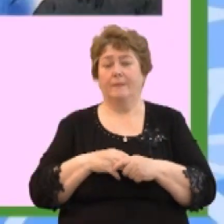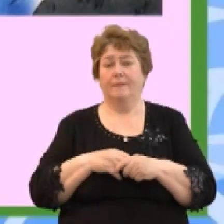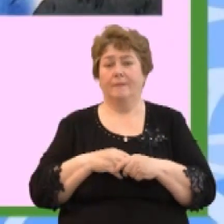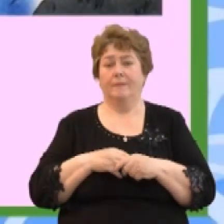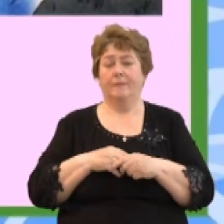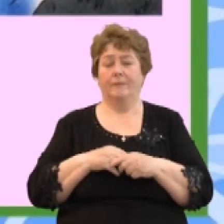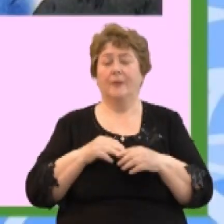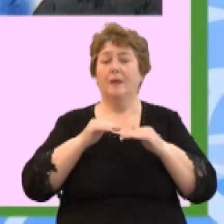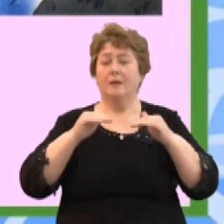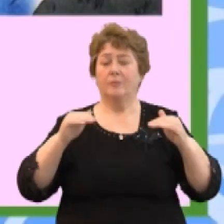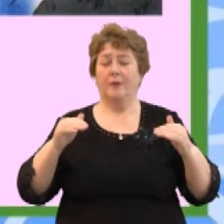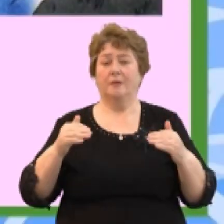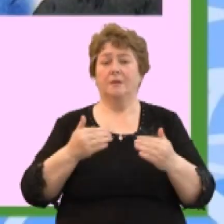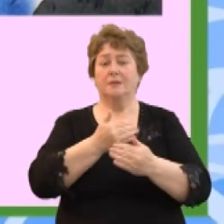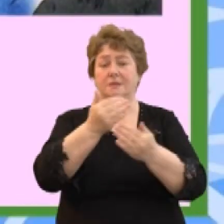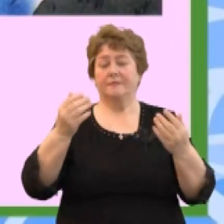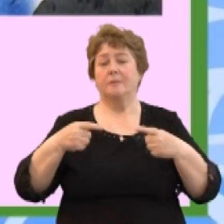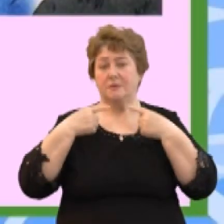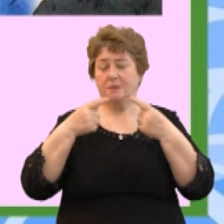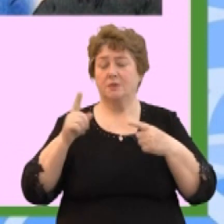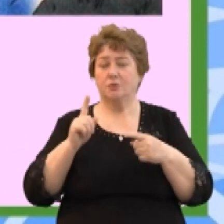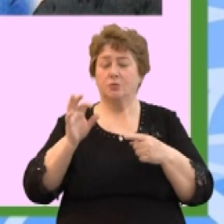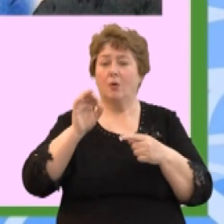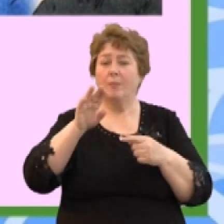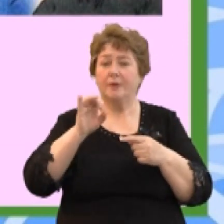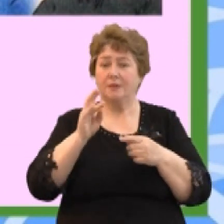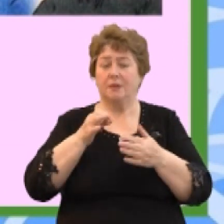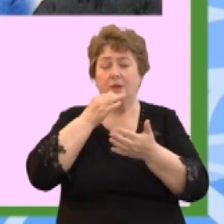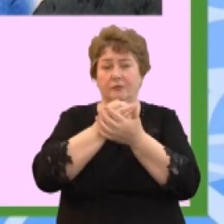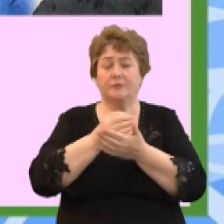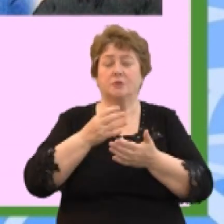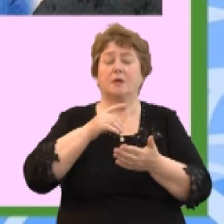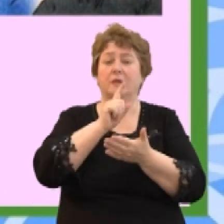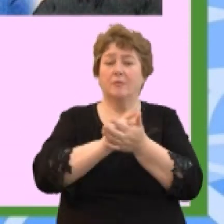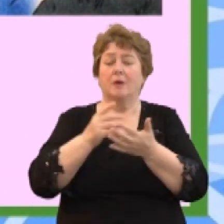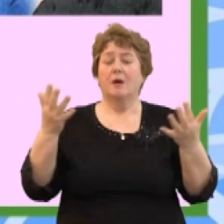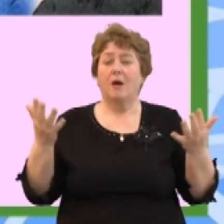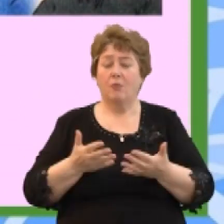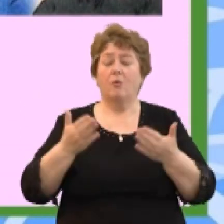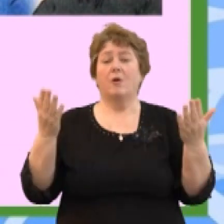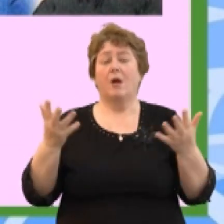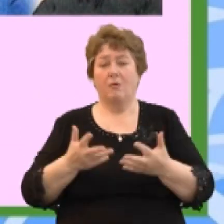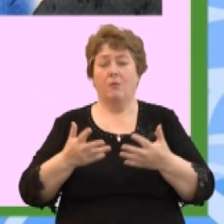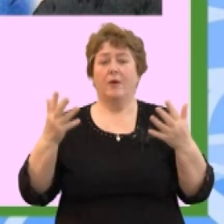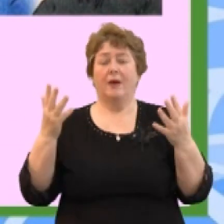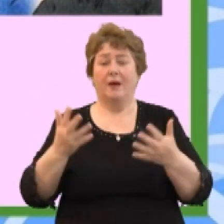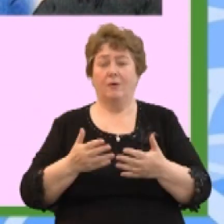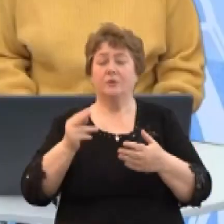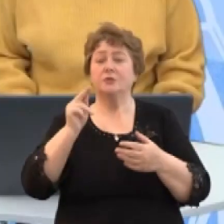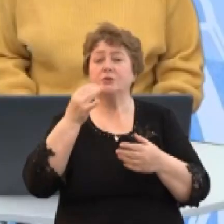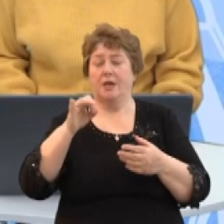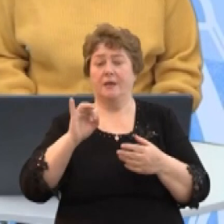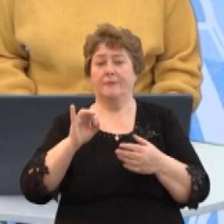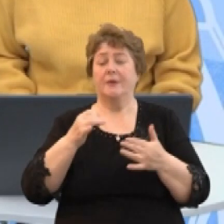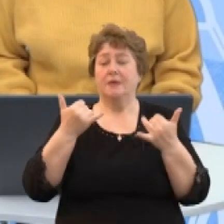ребята мы с вами сказали что определение отвечает на вопросы какой какая какое чей а